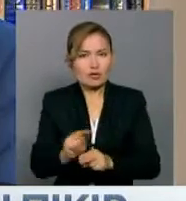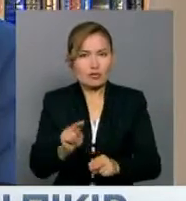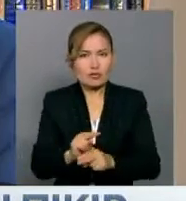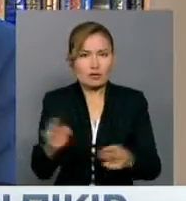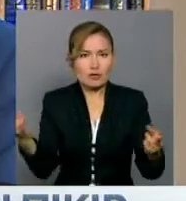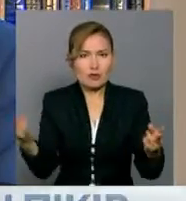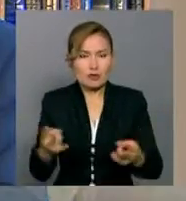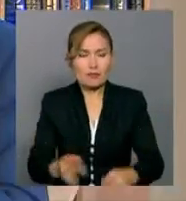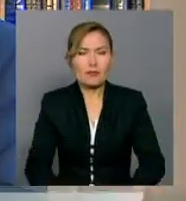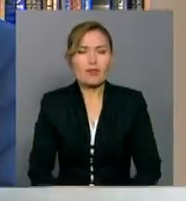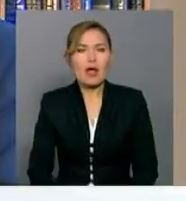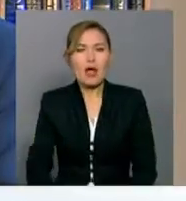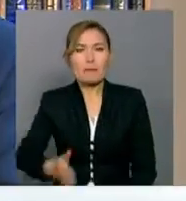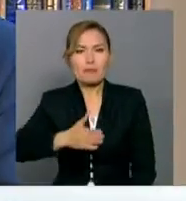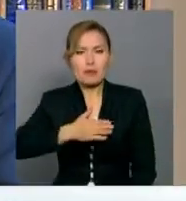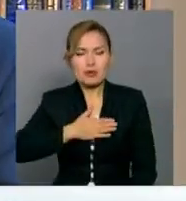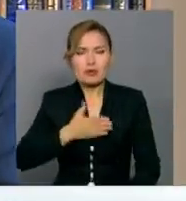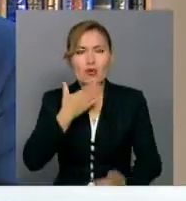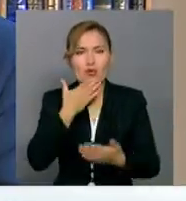Рухани жаңғыруды